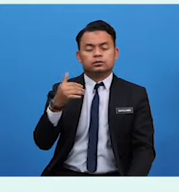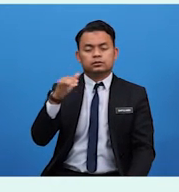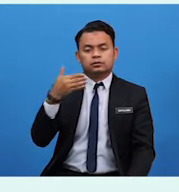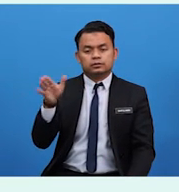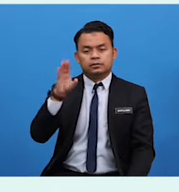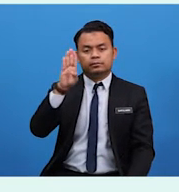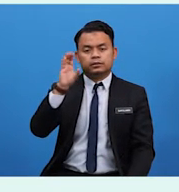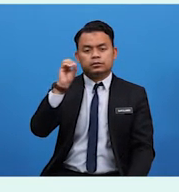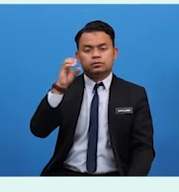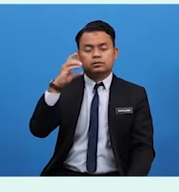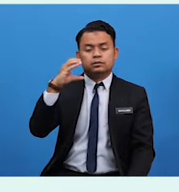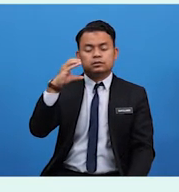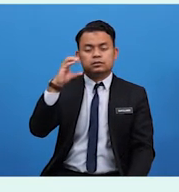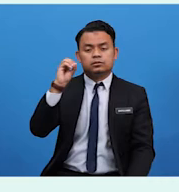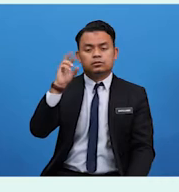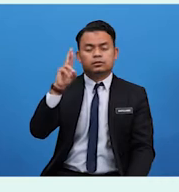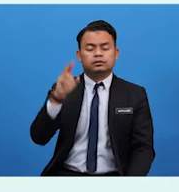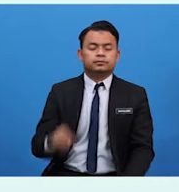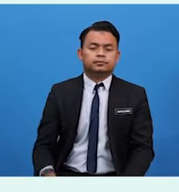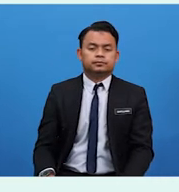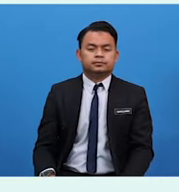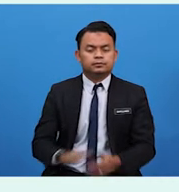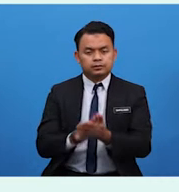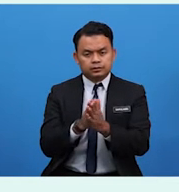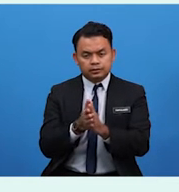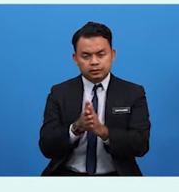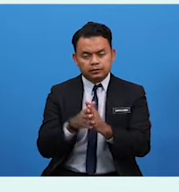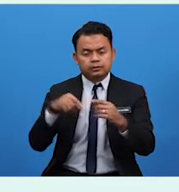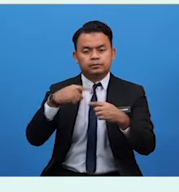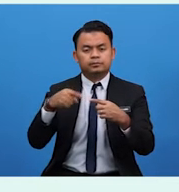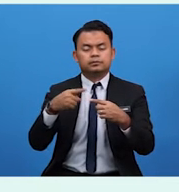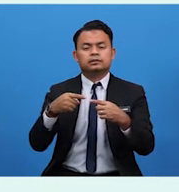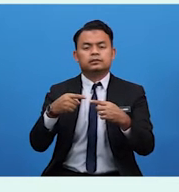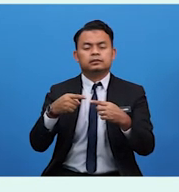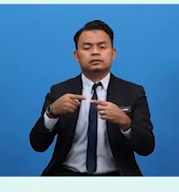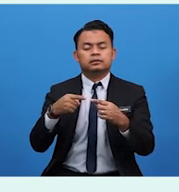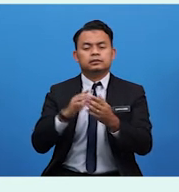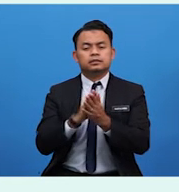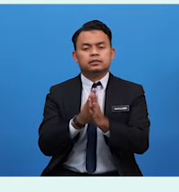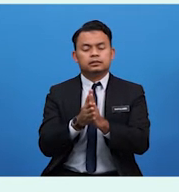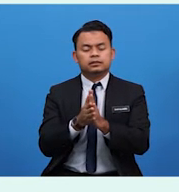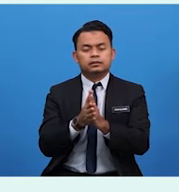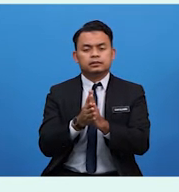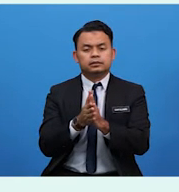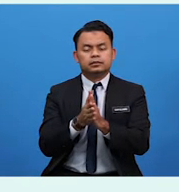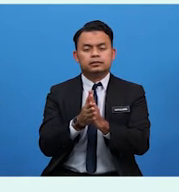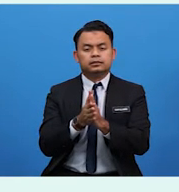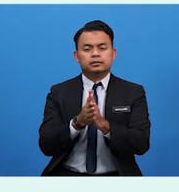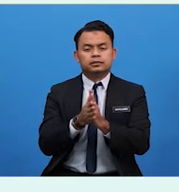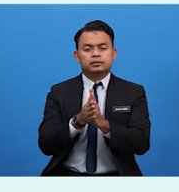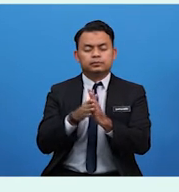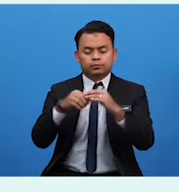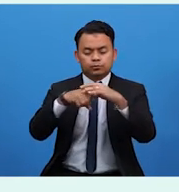Litar arus bocor terjadi apabila berlakunya kebocoran arus pada wayar hidup dengan